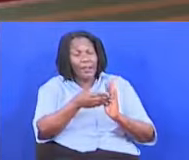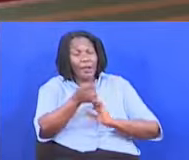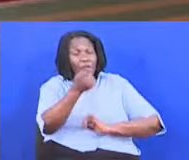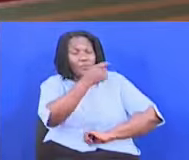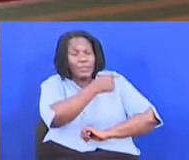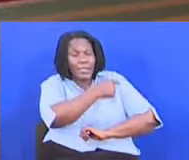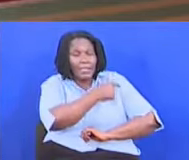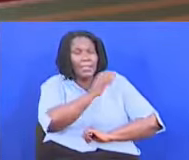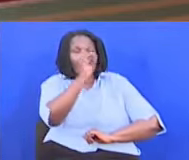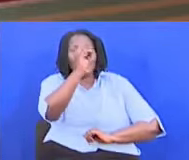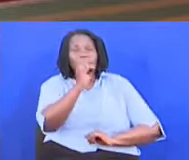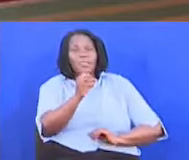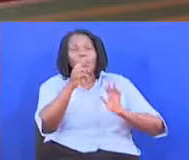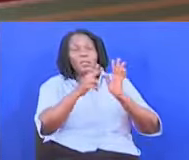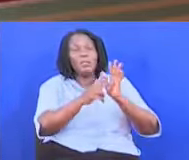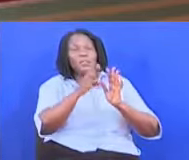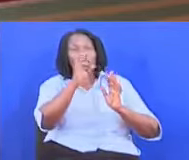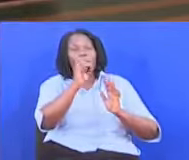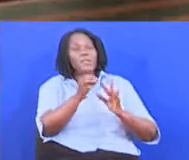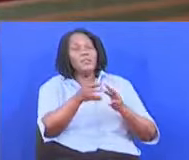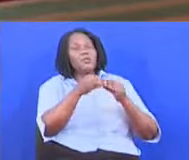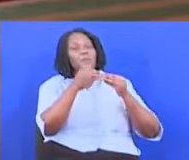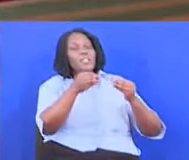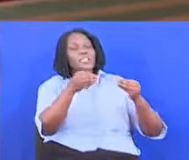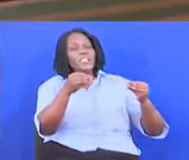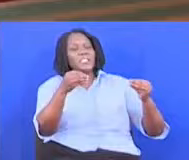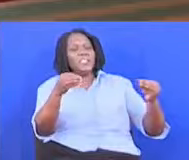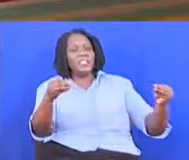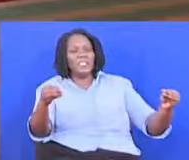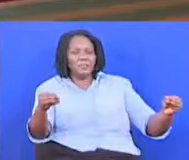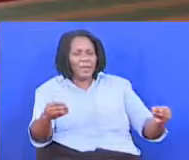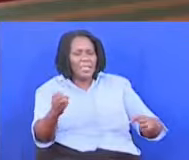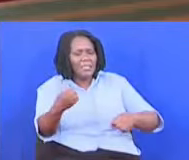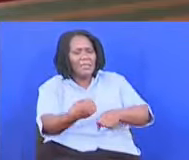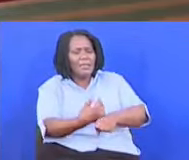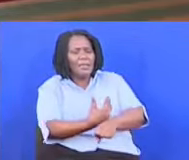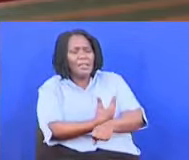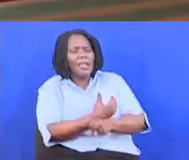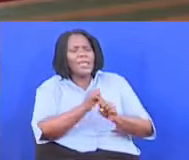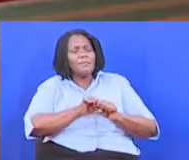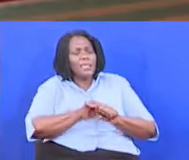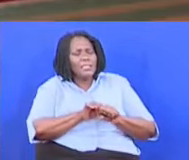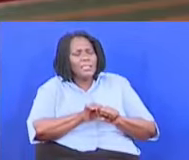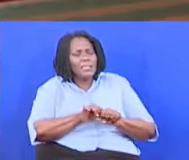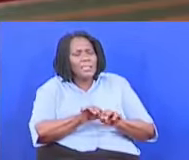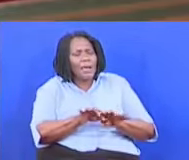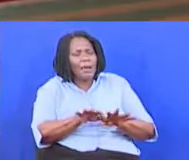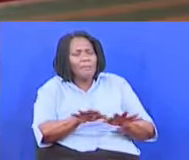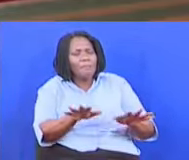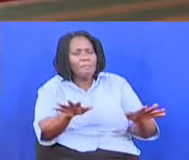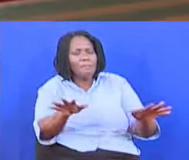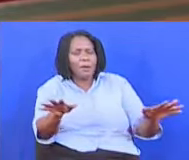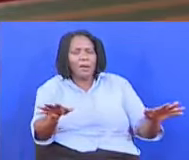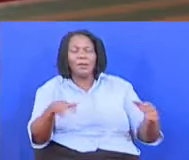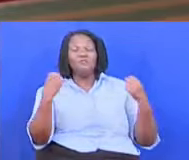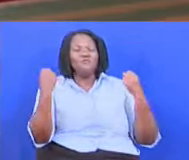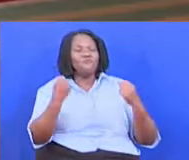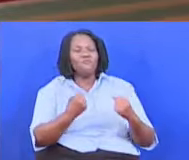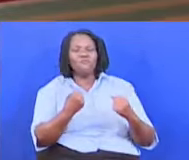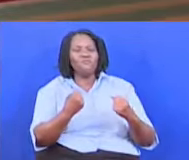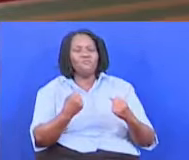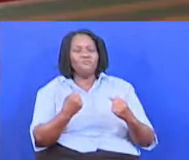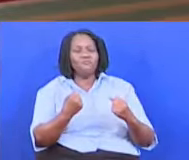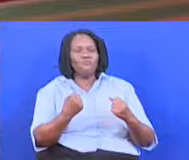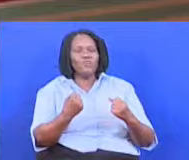asilimia zaidi ya 70 wanafika hospitali tayari saratani ikiwa katika hatua ya 3, hatua ya 4, ambapo inakuwa ngumu sasa